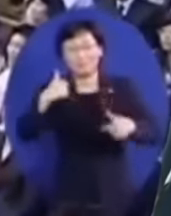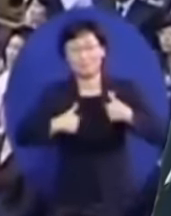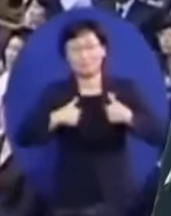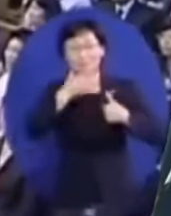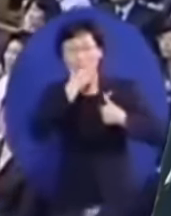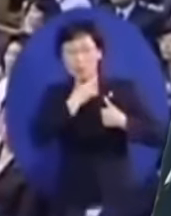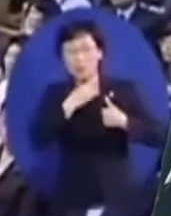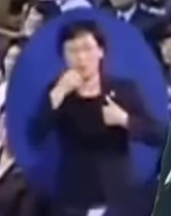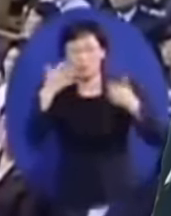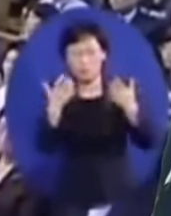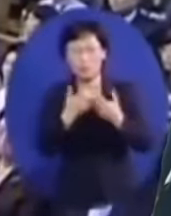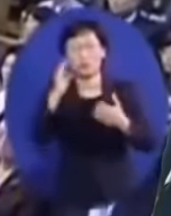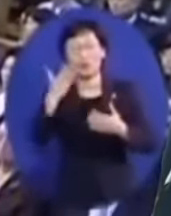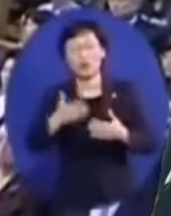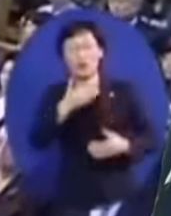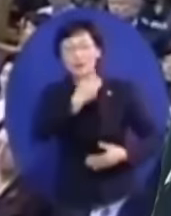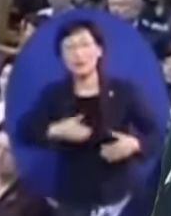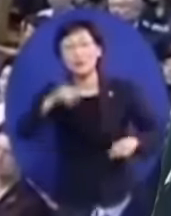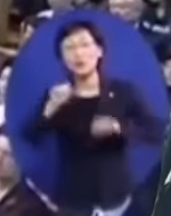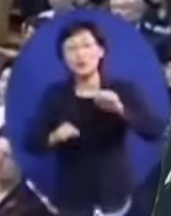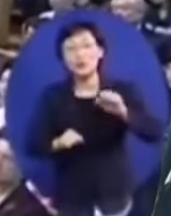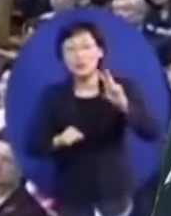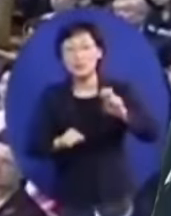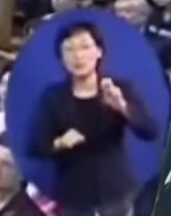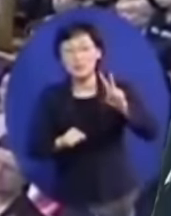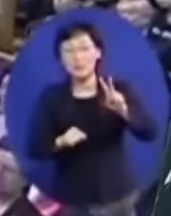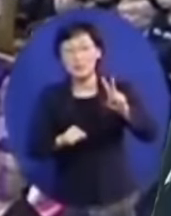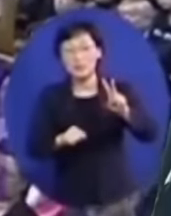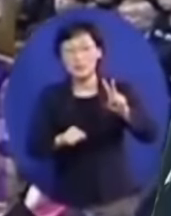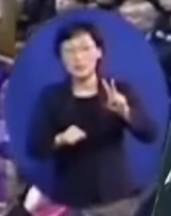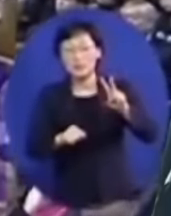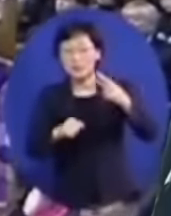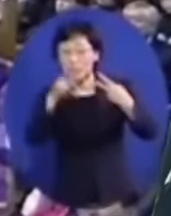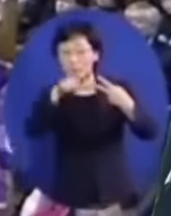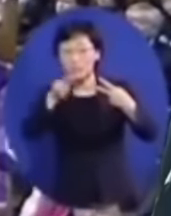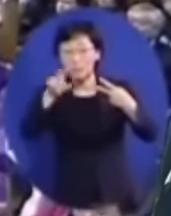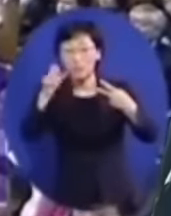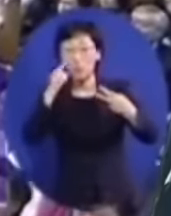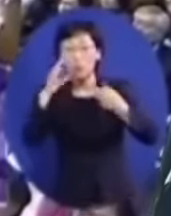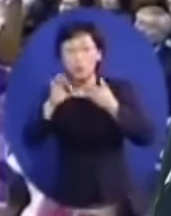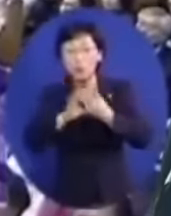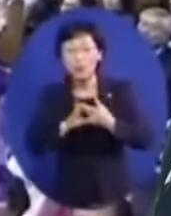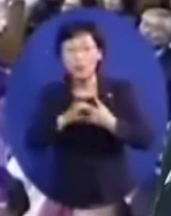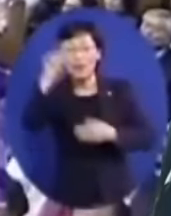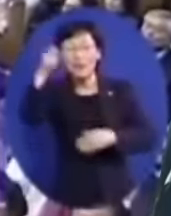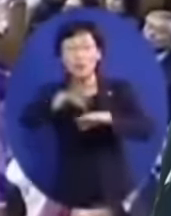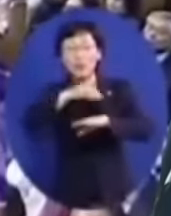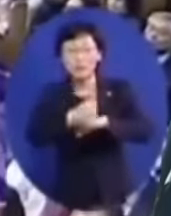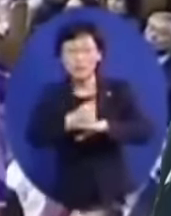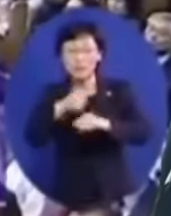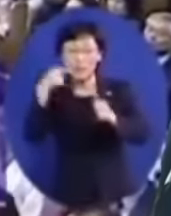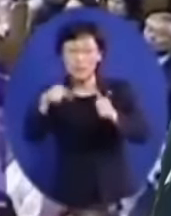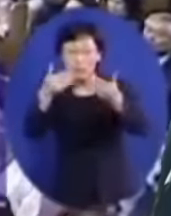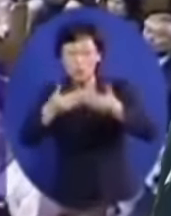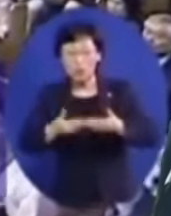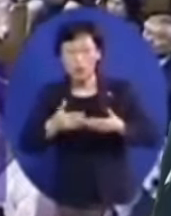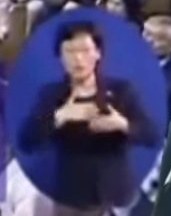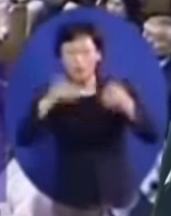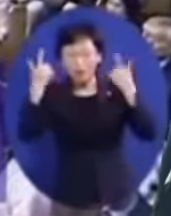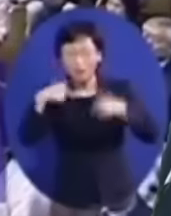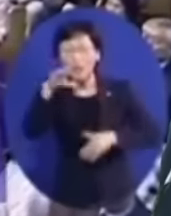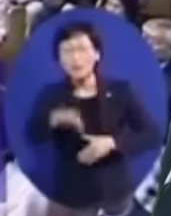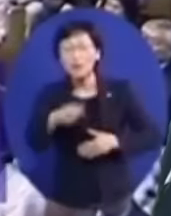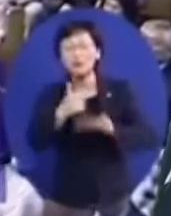넘쳐나는 것입니다. 사도행전 2장 25절로 28절 다윗이 그를 가리켜 이르되 내가 항상 내 앞에 계신 주를 배웠으며